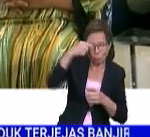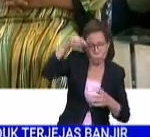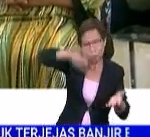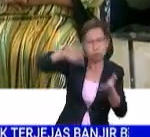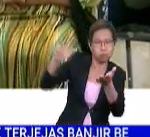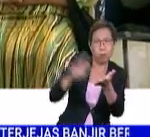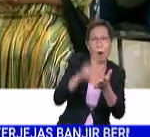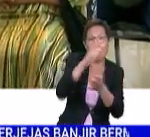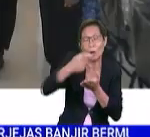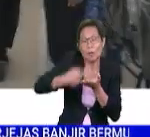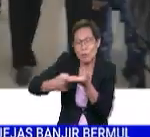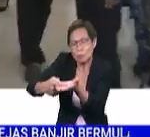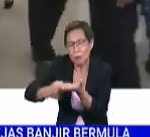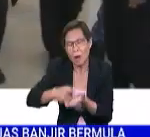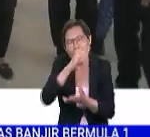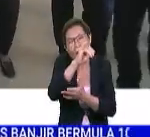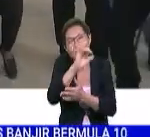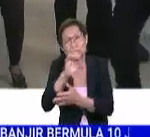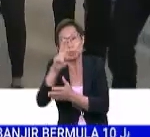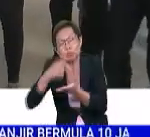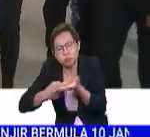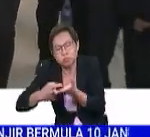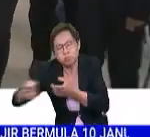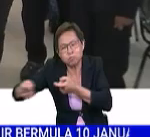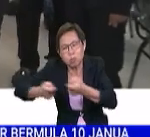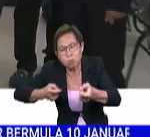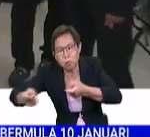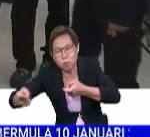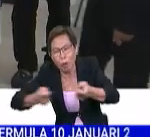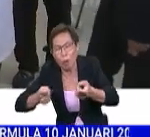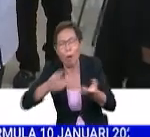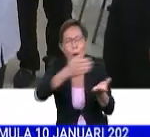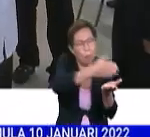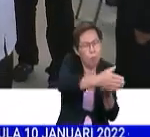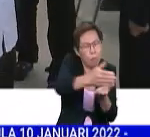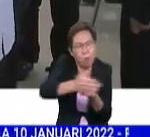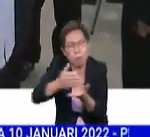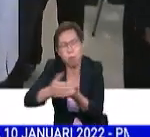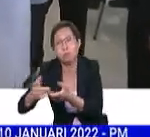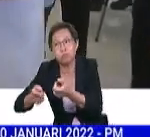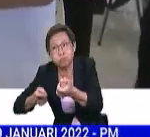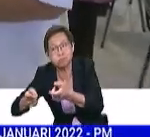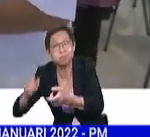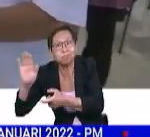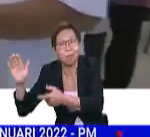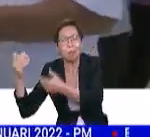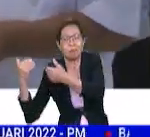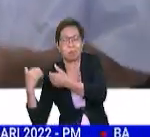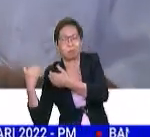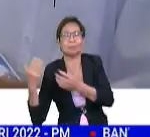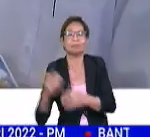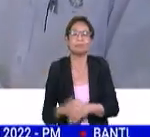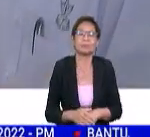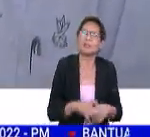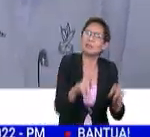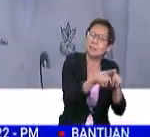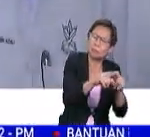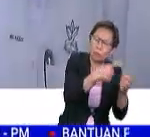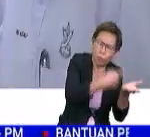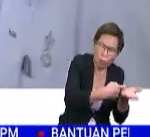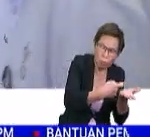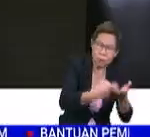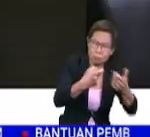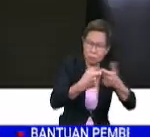untuk berbincang dengan pihak ICU yang menguruskan dari segi pembayaran. Begitu juga dengan voucher